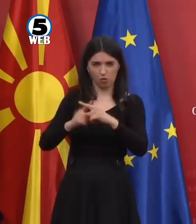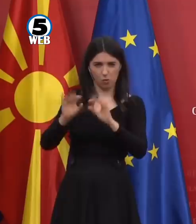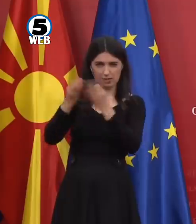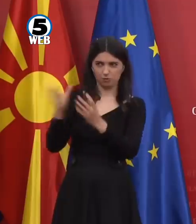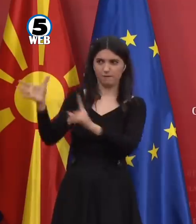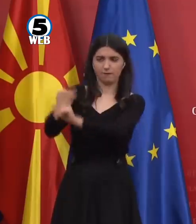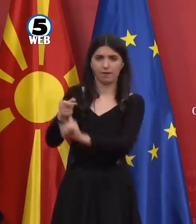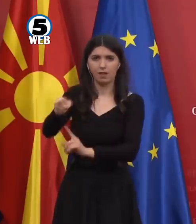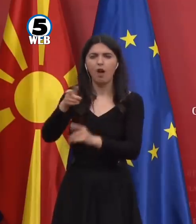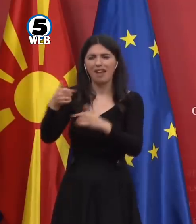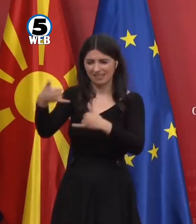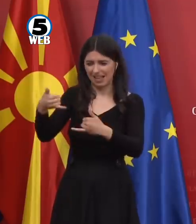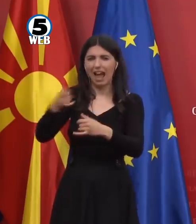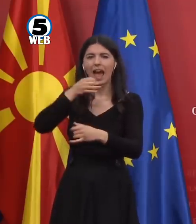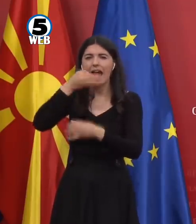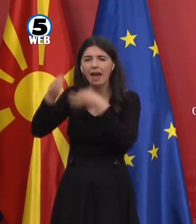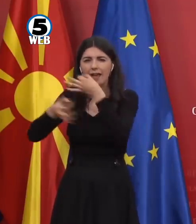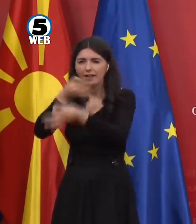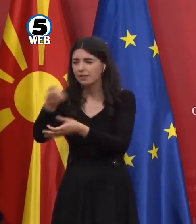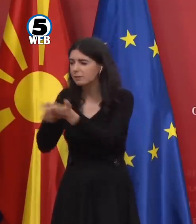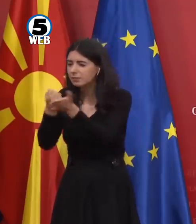што сега се прават анкети во